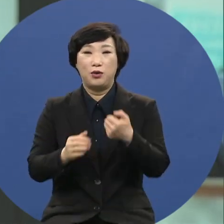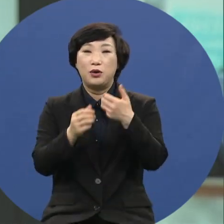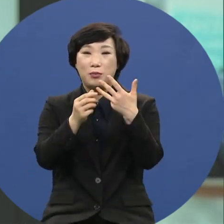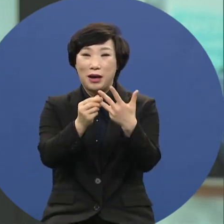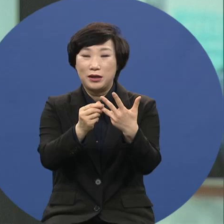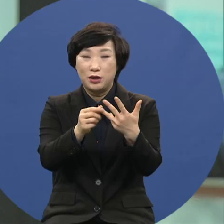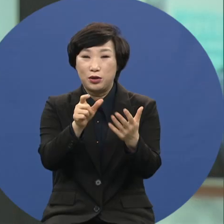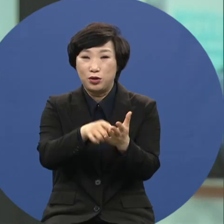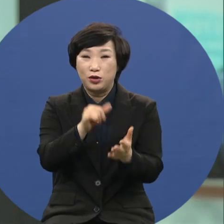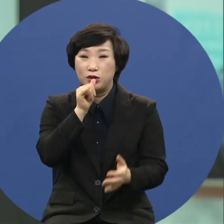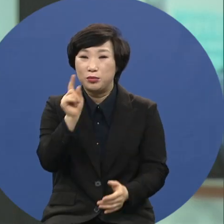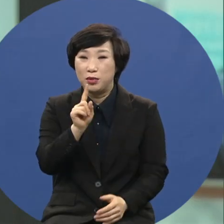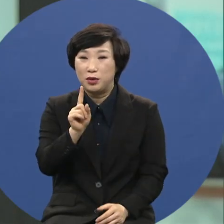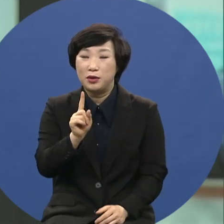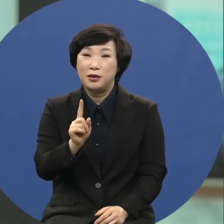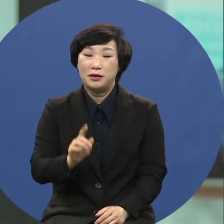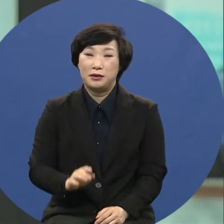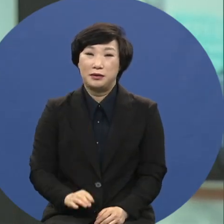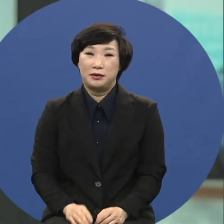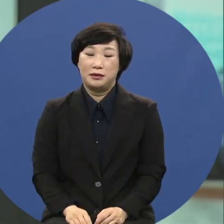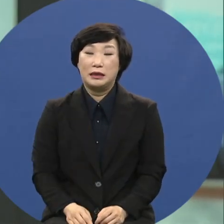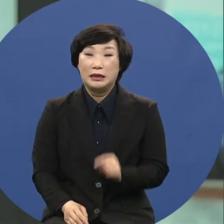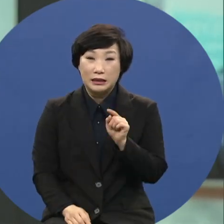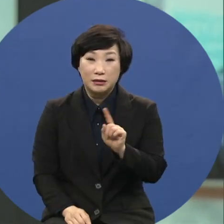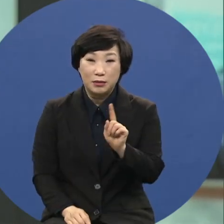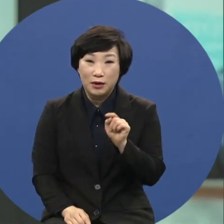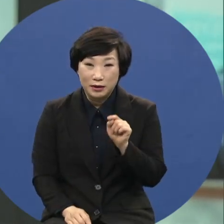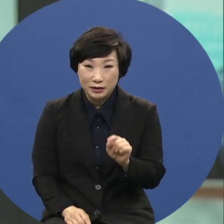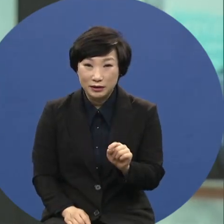58절에 뭐라고 말씀하시느냐. 이것은